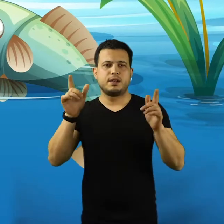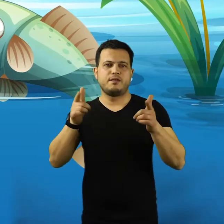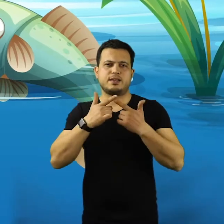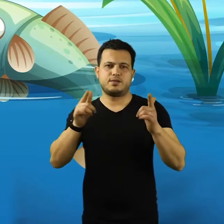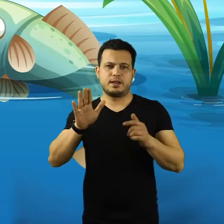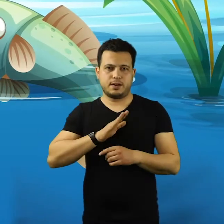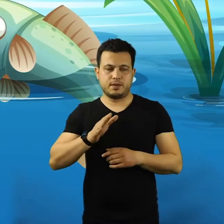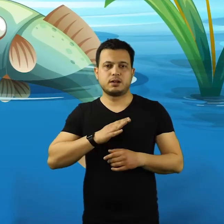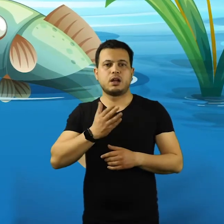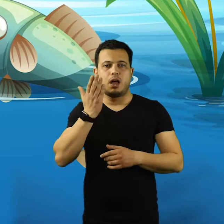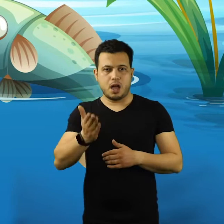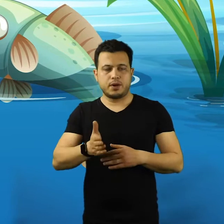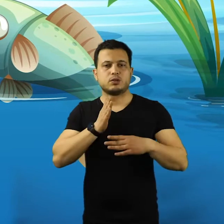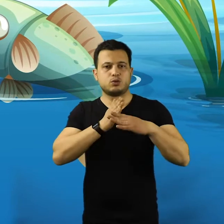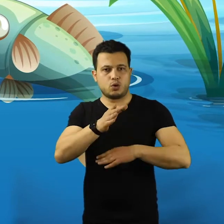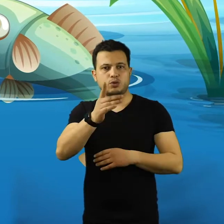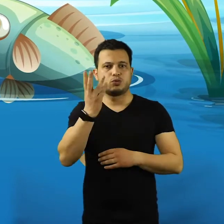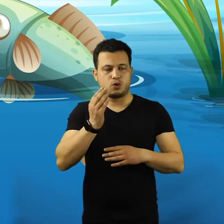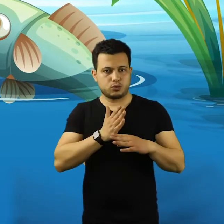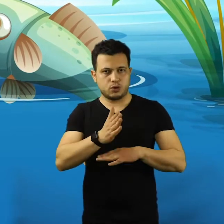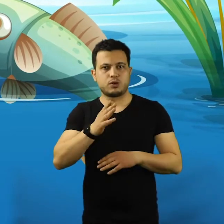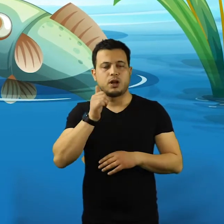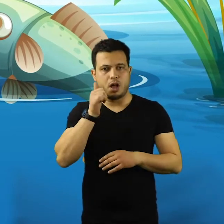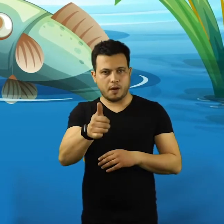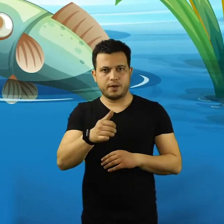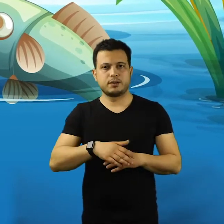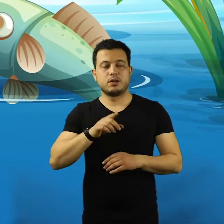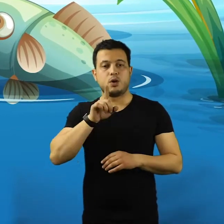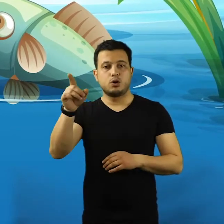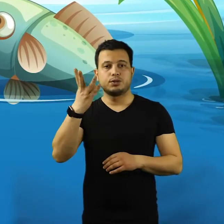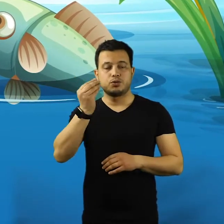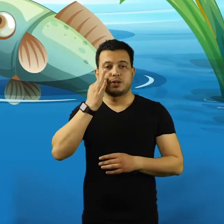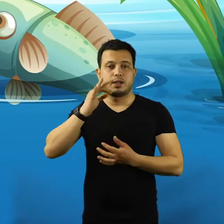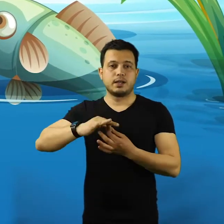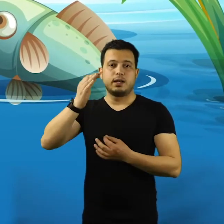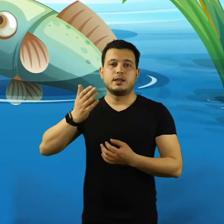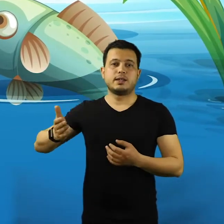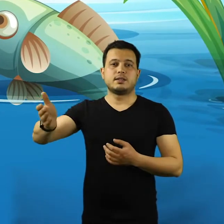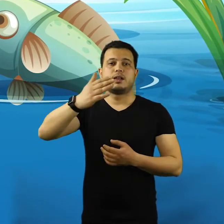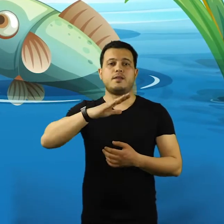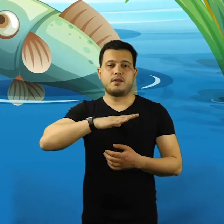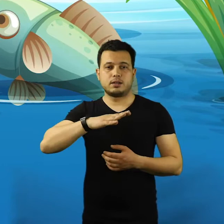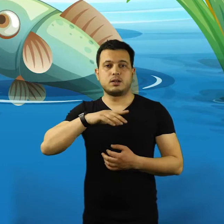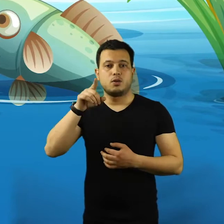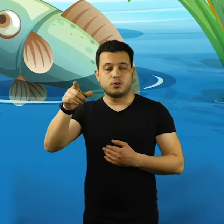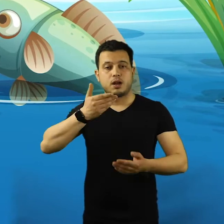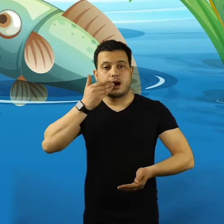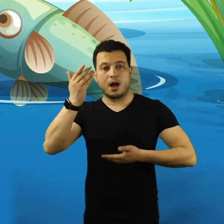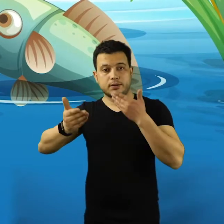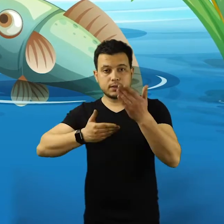çok doğru Aferin Şeneren Şu an orada bir sürü insan vardır Oradaki insanlara durumu